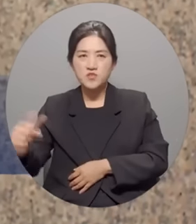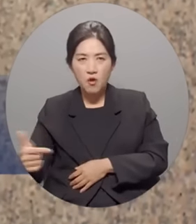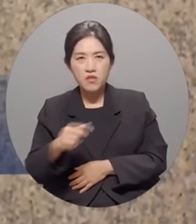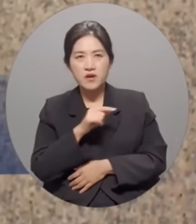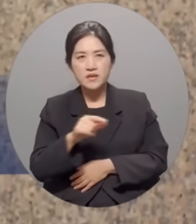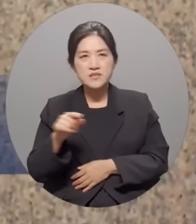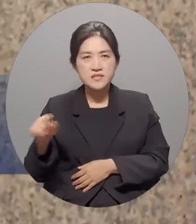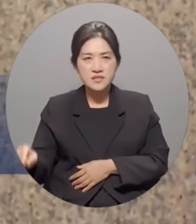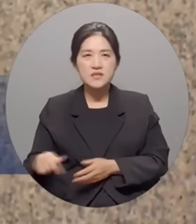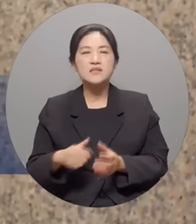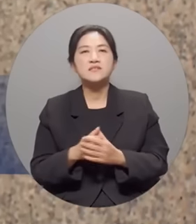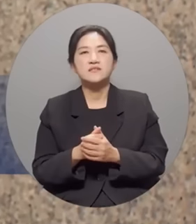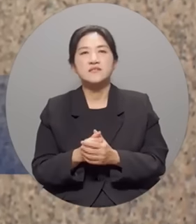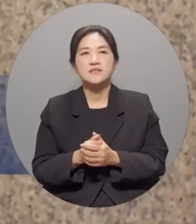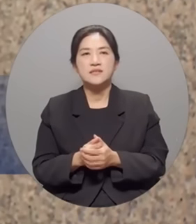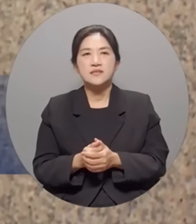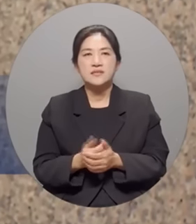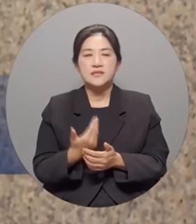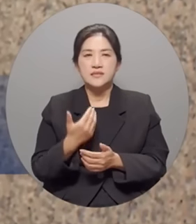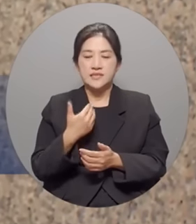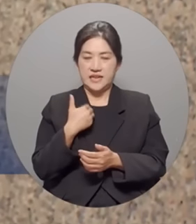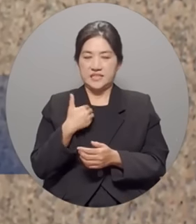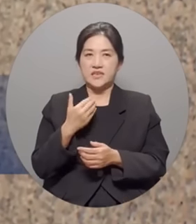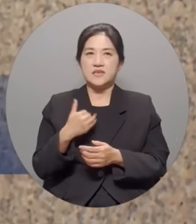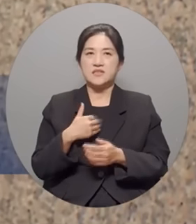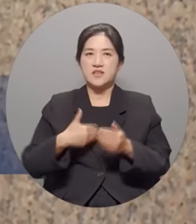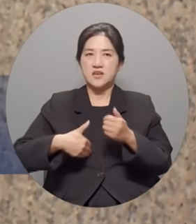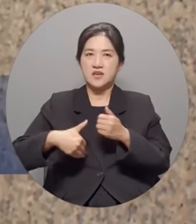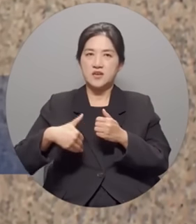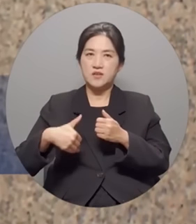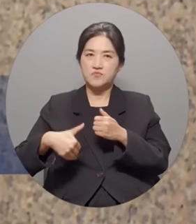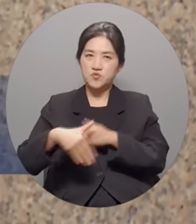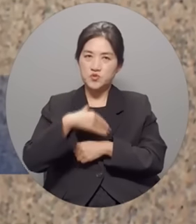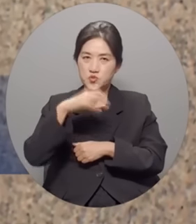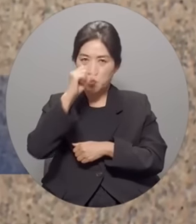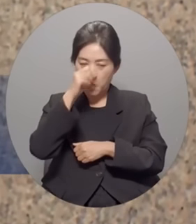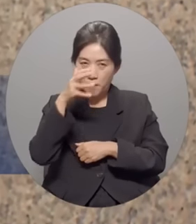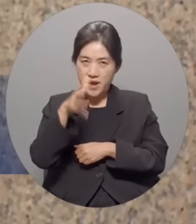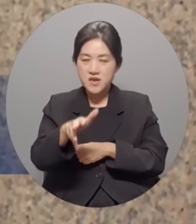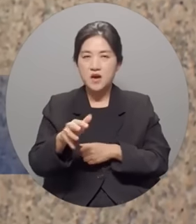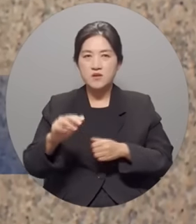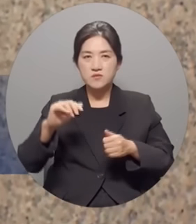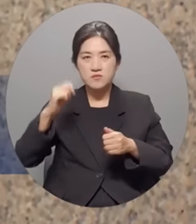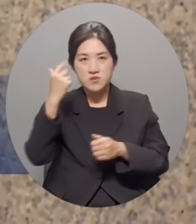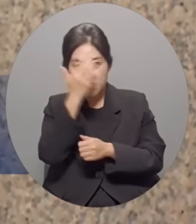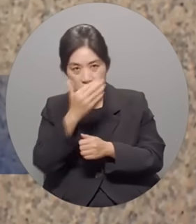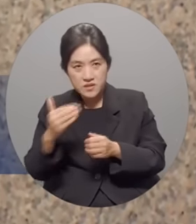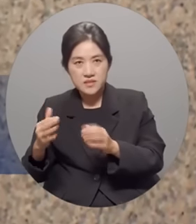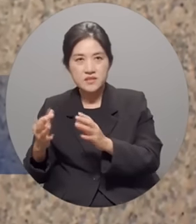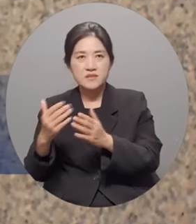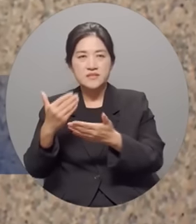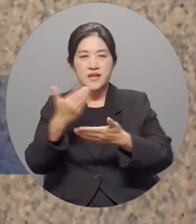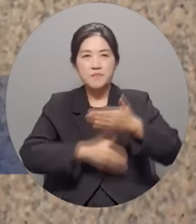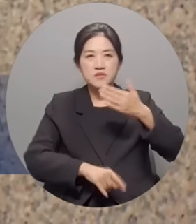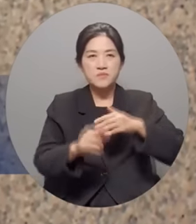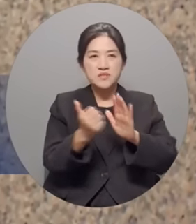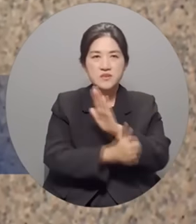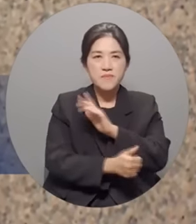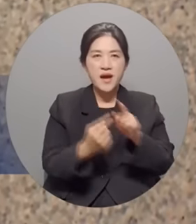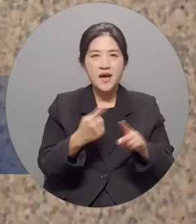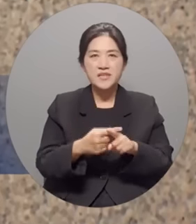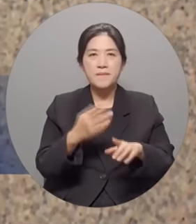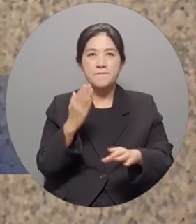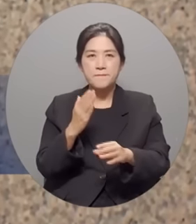사람들은 자신들에게 유리한 방향으로의 뭔가 여런 작업 근 나머지 분들은 하거나 하다가